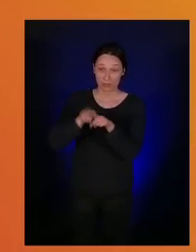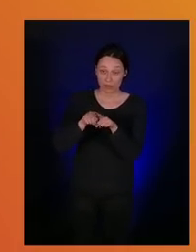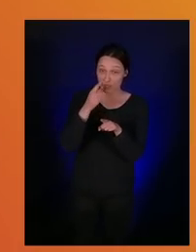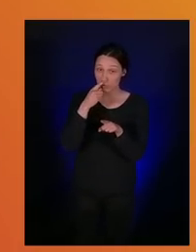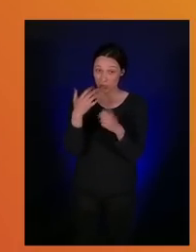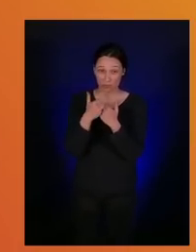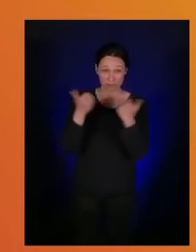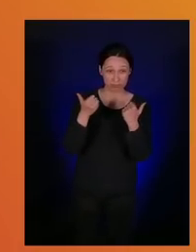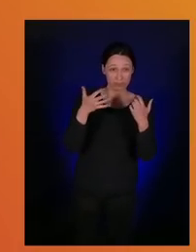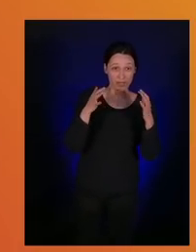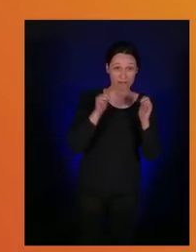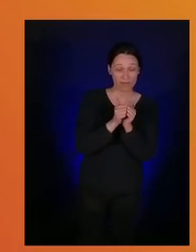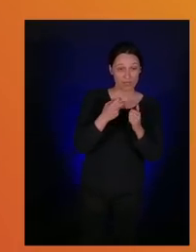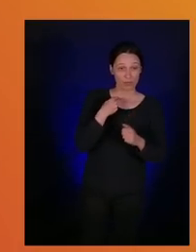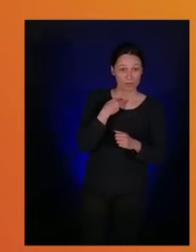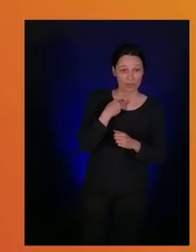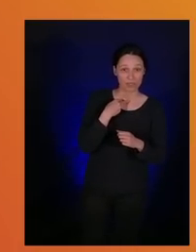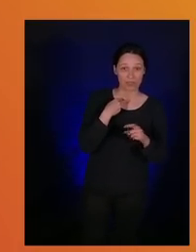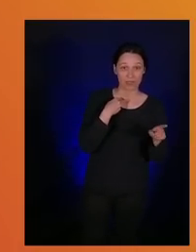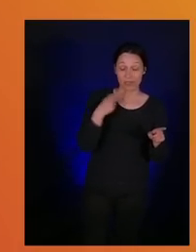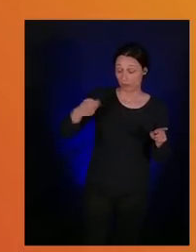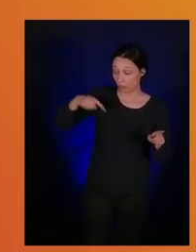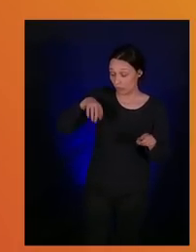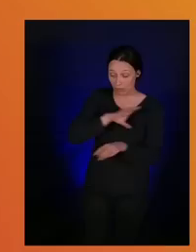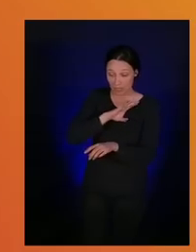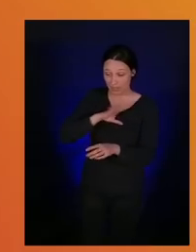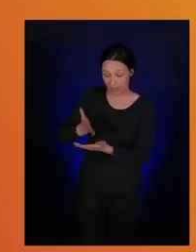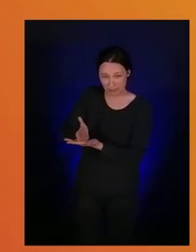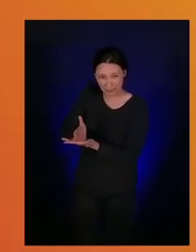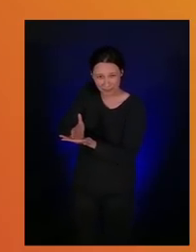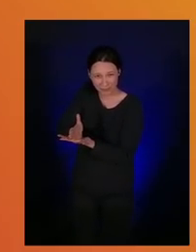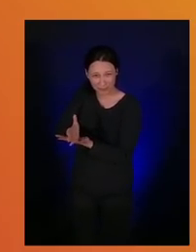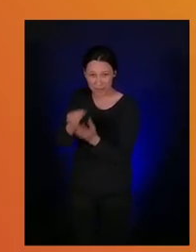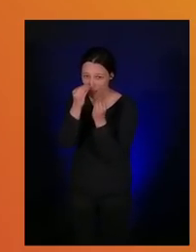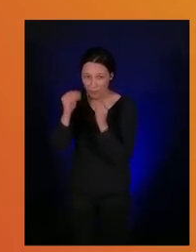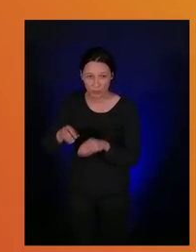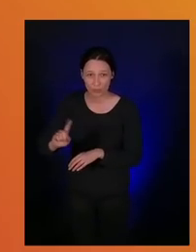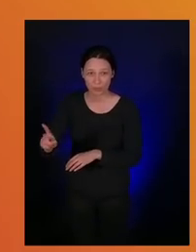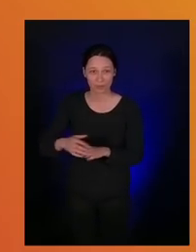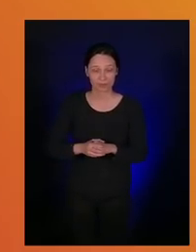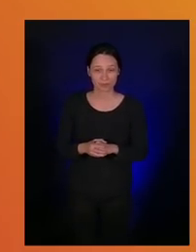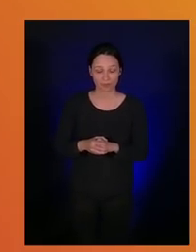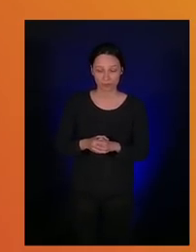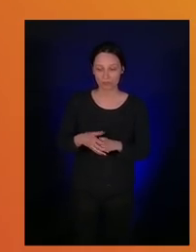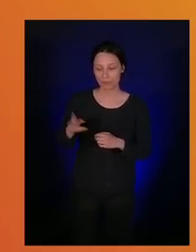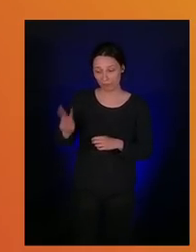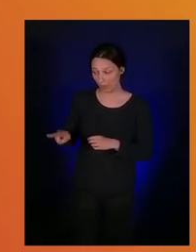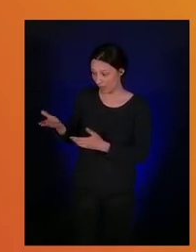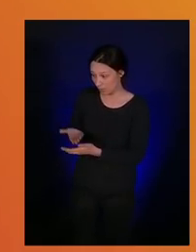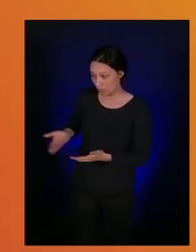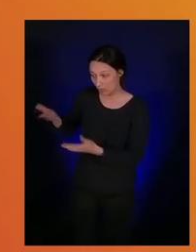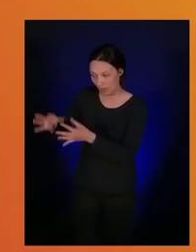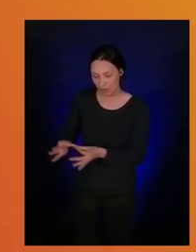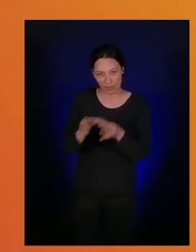CGT continuent à mettre en œuvre sans rien lâcher. Avec ces questions, on est bien au cœur des problèmes de ce congrès et